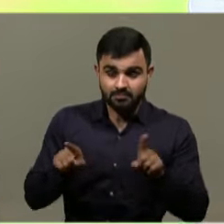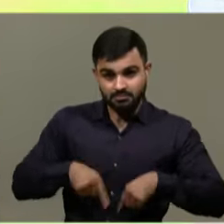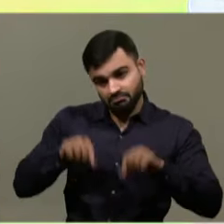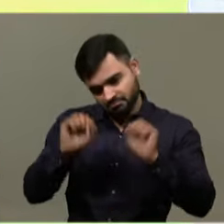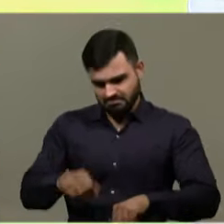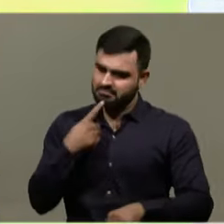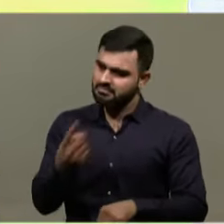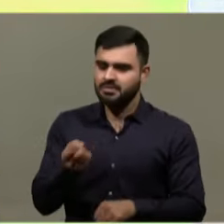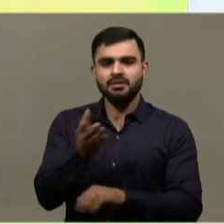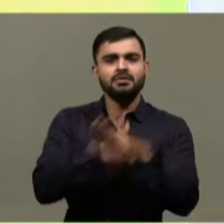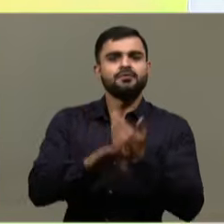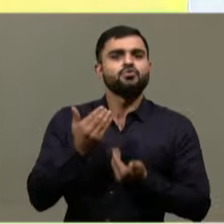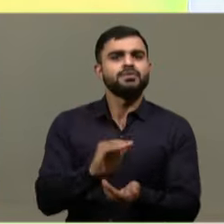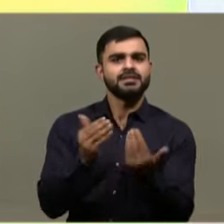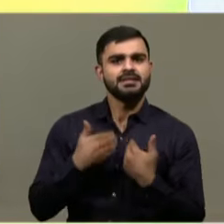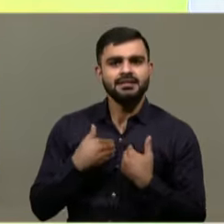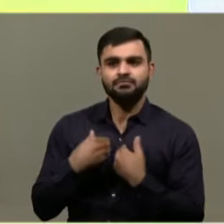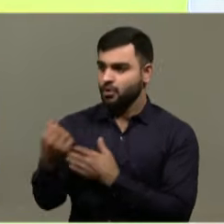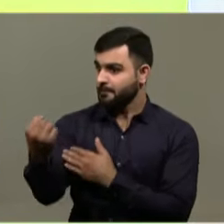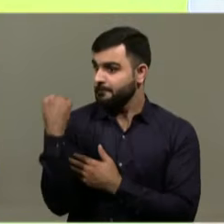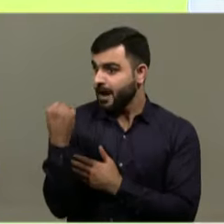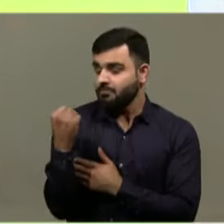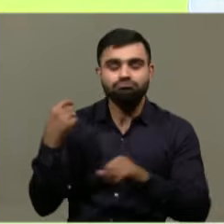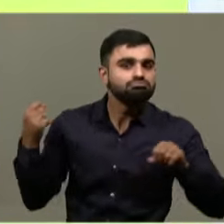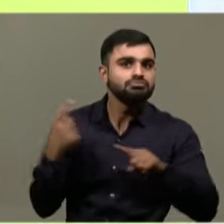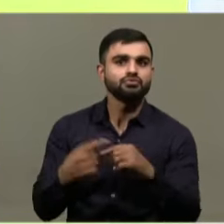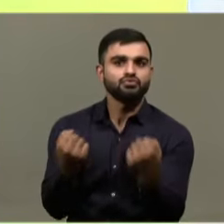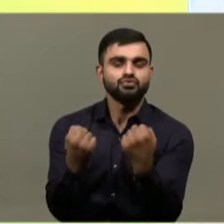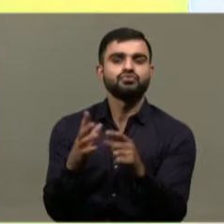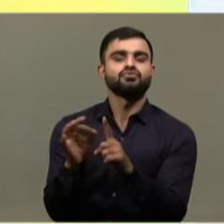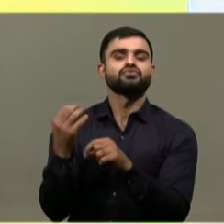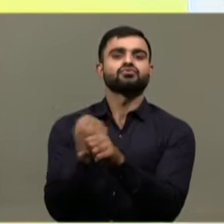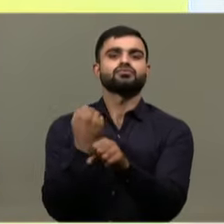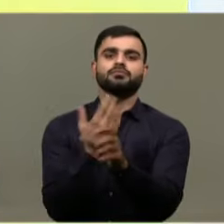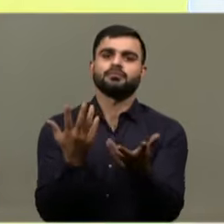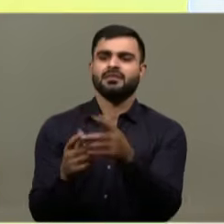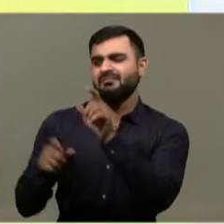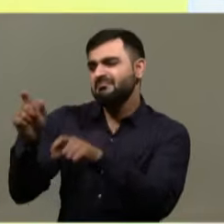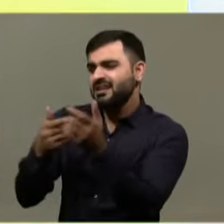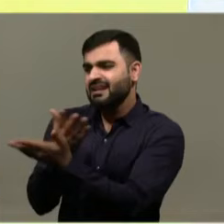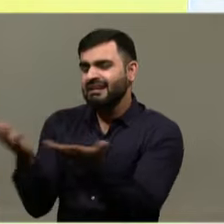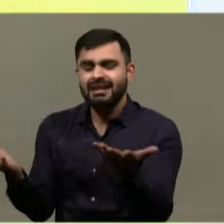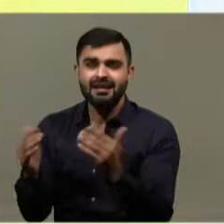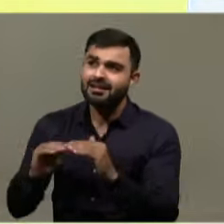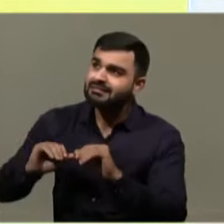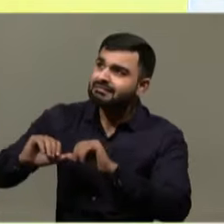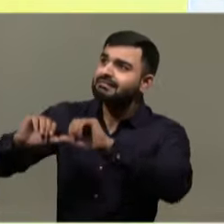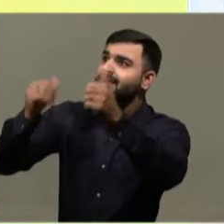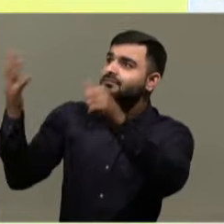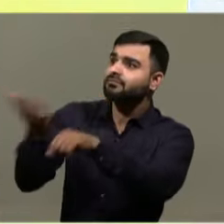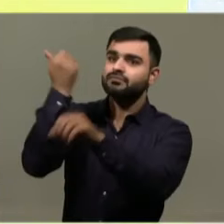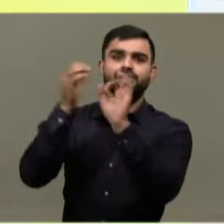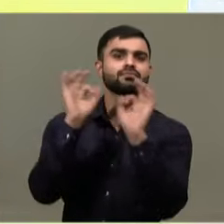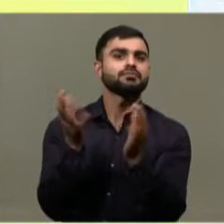कह सकता हूं हां बिकॉज इट हैज गिवन मी द पावर ऑफ रेसिलियंस पर्स विरेंस जो बहुत से इंसान शिखर पर पहुंच कर भी नहीं पा